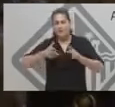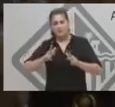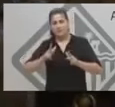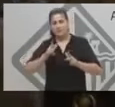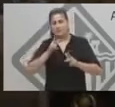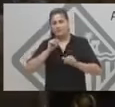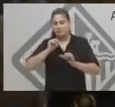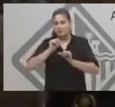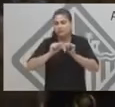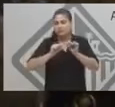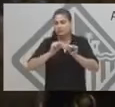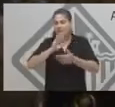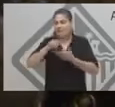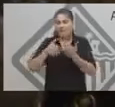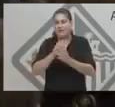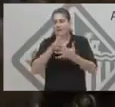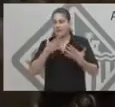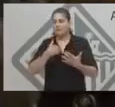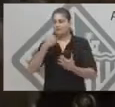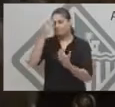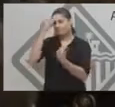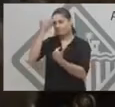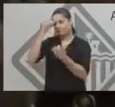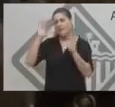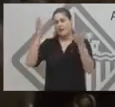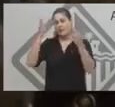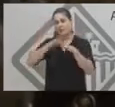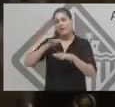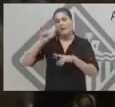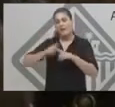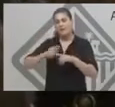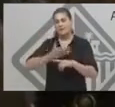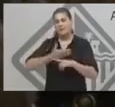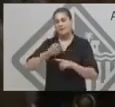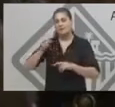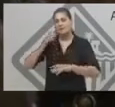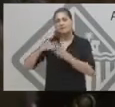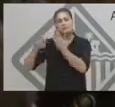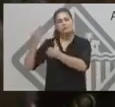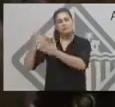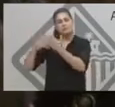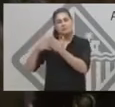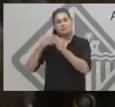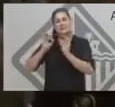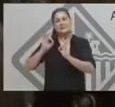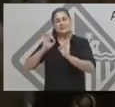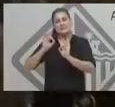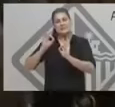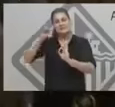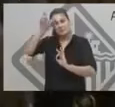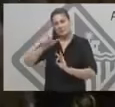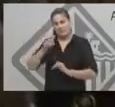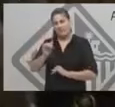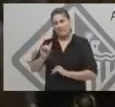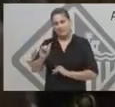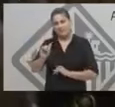No? I també voldria dedicar-los un gran aplaudiment i sobretot recordant a una persona que és present